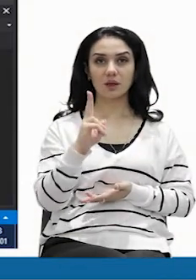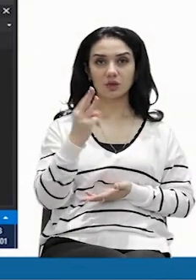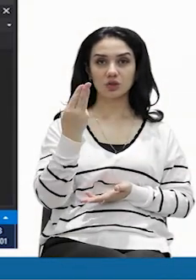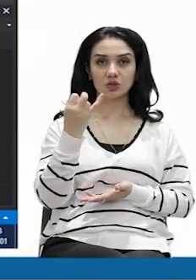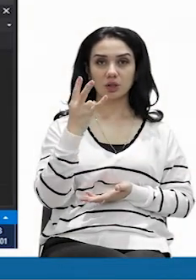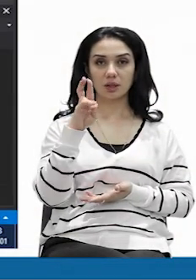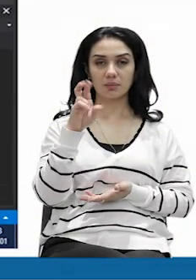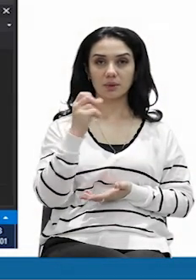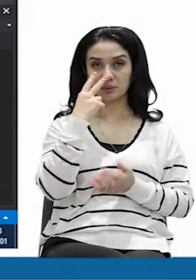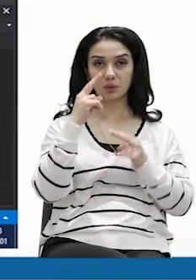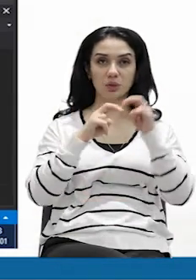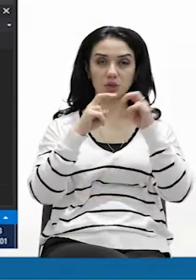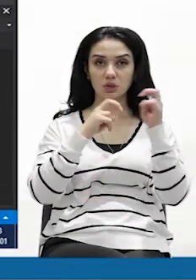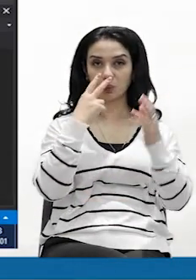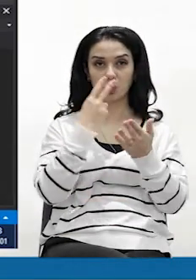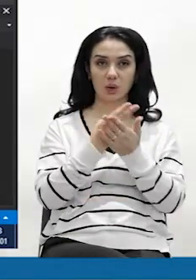yakshanba. Tekshirib ko'ramiz.